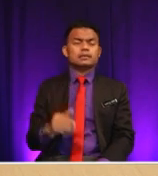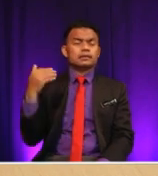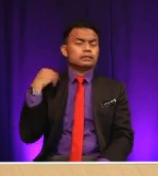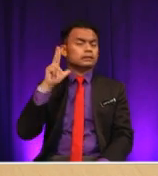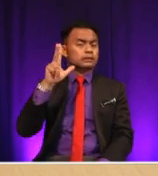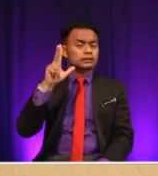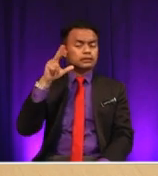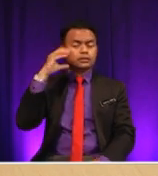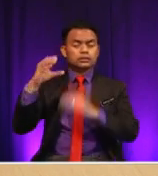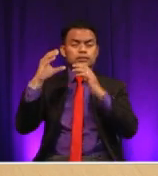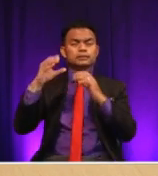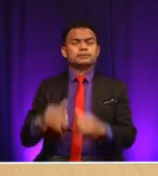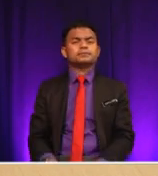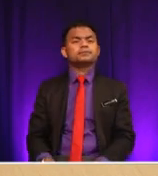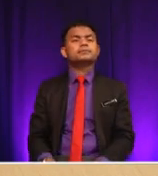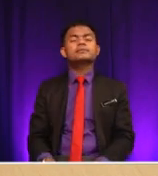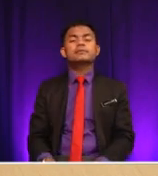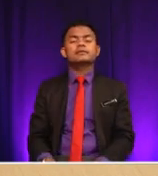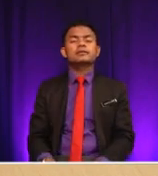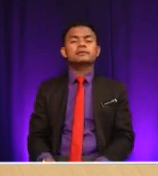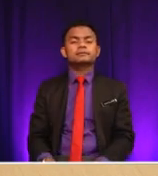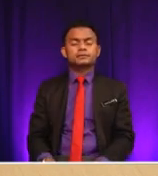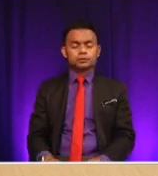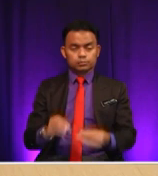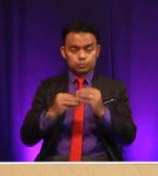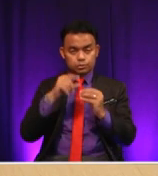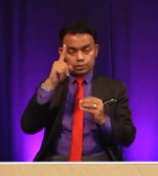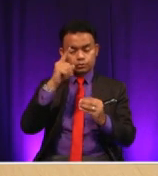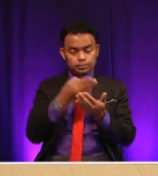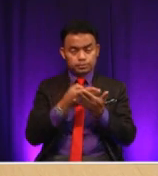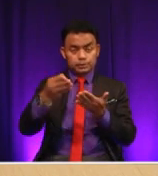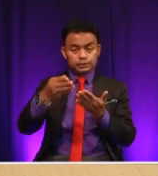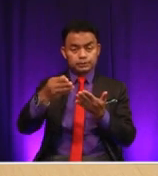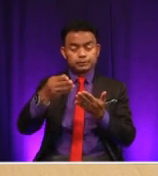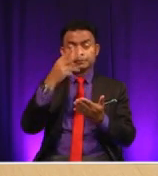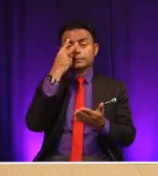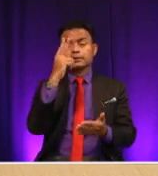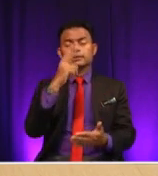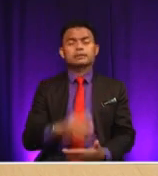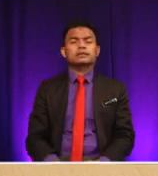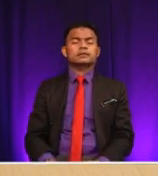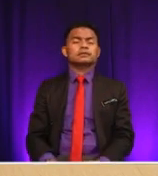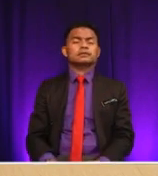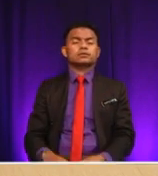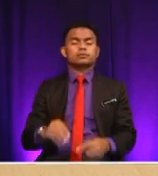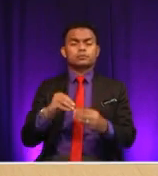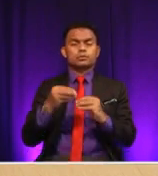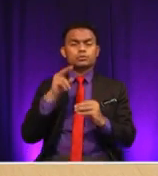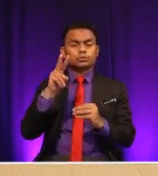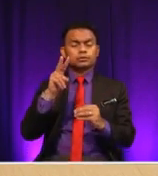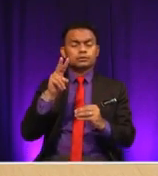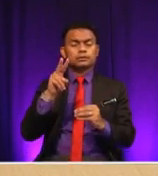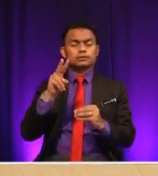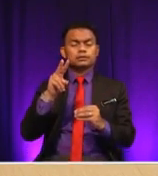yaitu dengan cara memberi pandangan yang kedua ialah memberikan kritikan Sanjungan dan yang